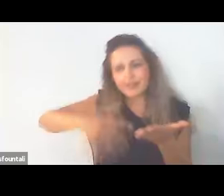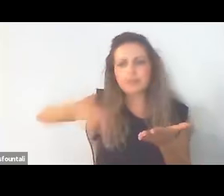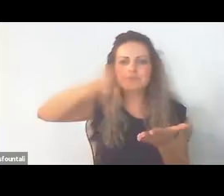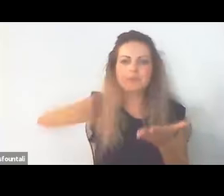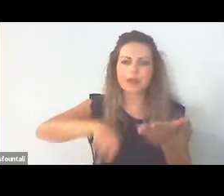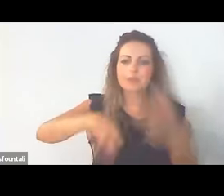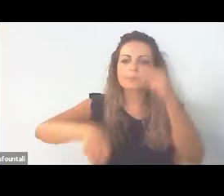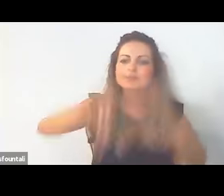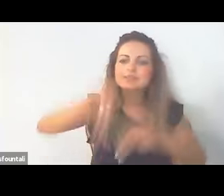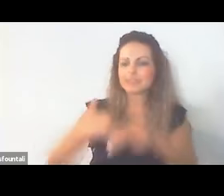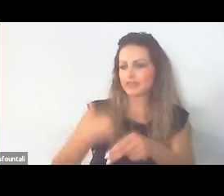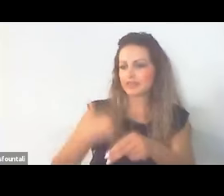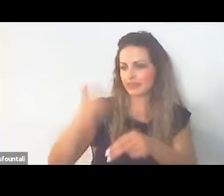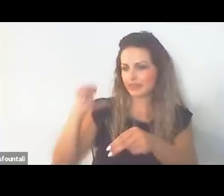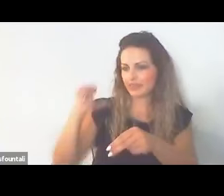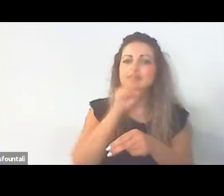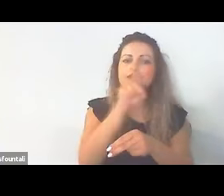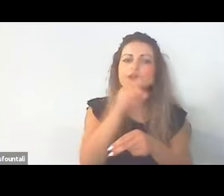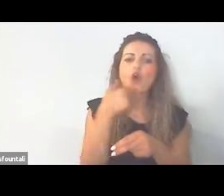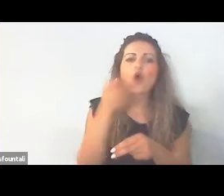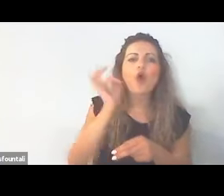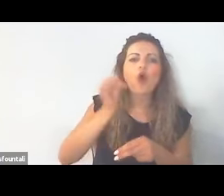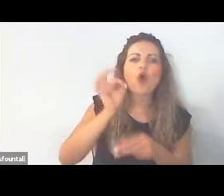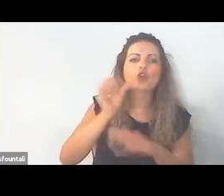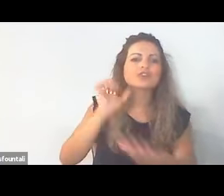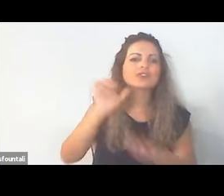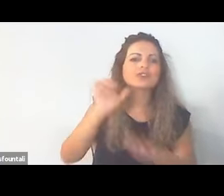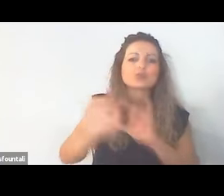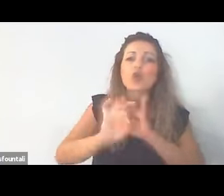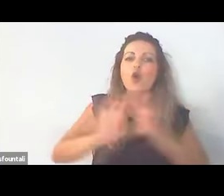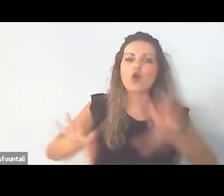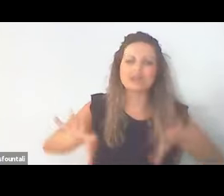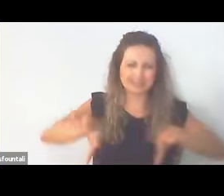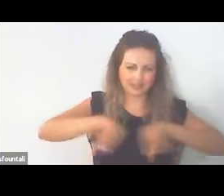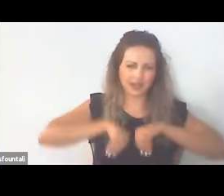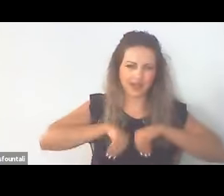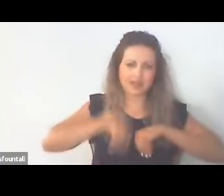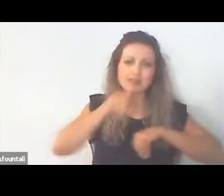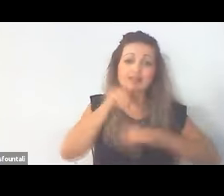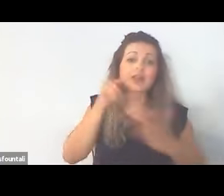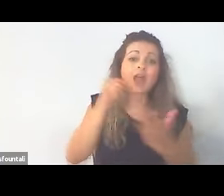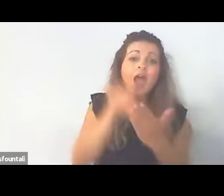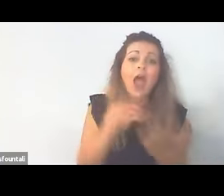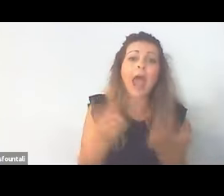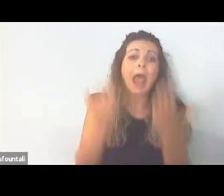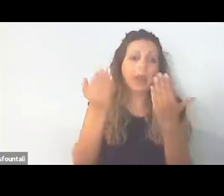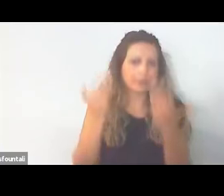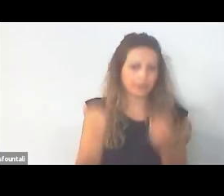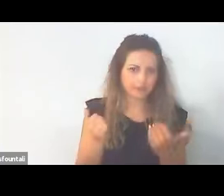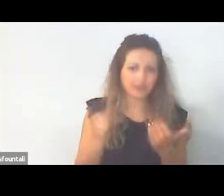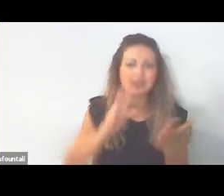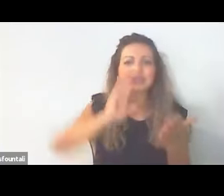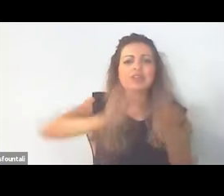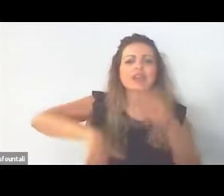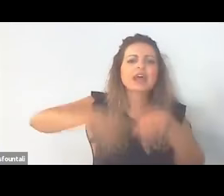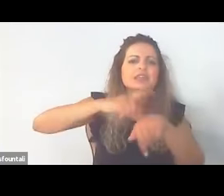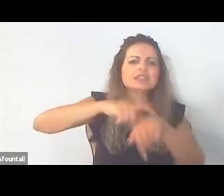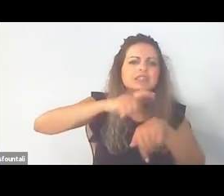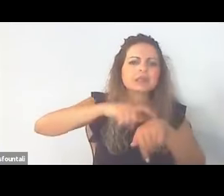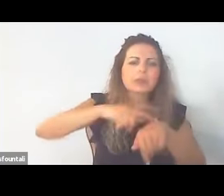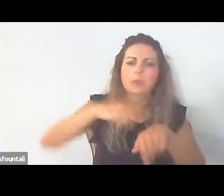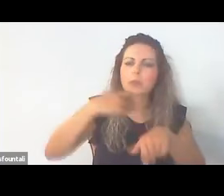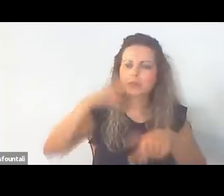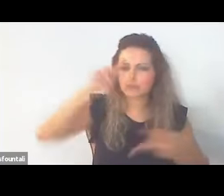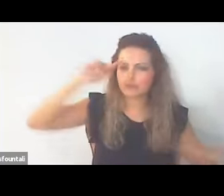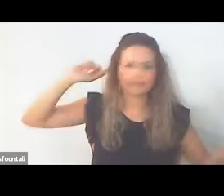συμπεριλαμβανόταν ένας τέτοιος ορισμός του βιασμού με βάση την απουσία συνένεσης. Τελευταία στιγμή, σε μια κυριολεκτική στροφή 180 μοιρών, υπό την